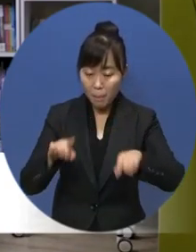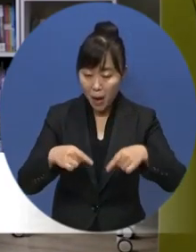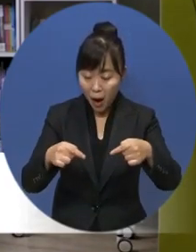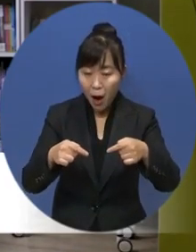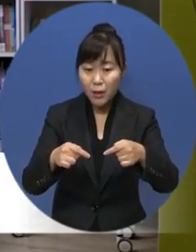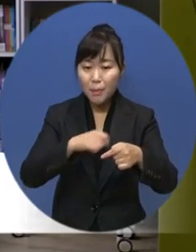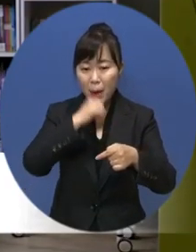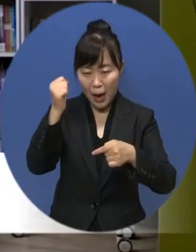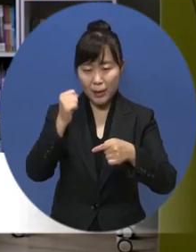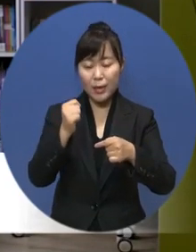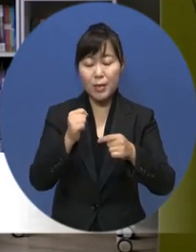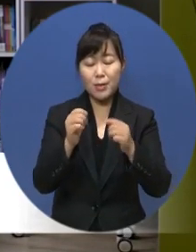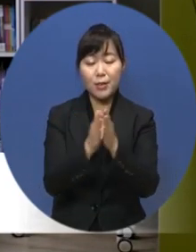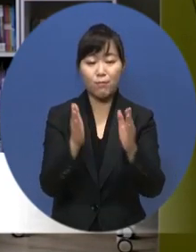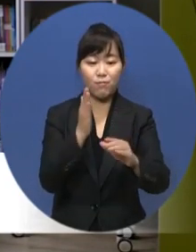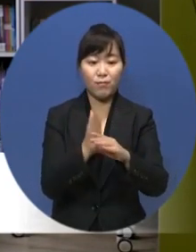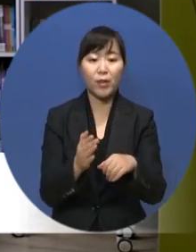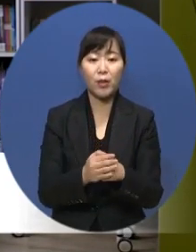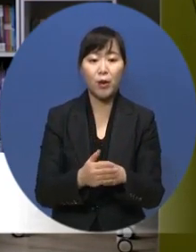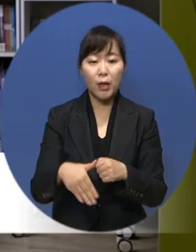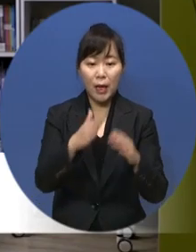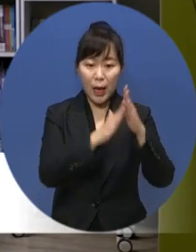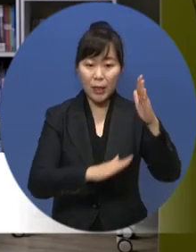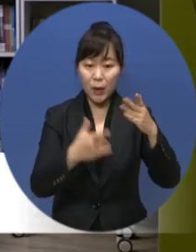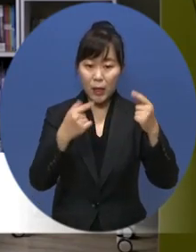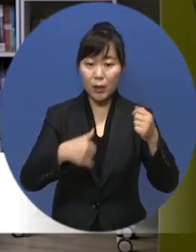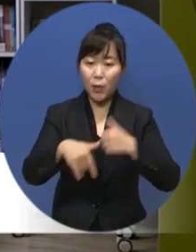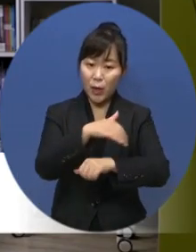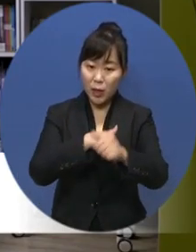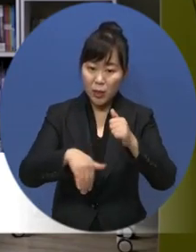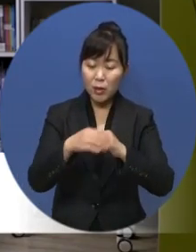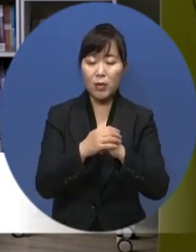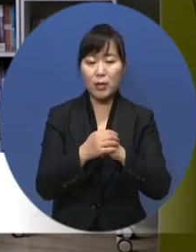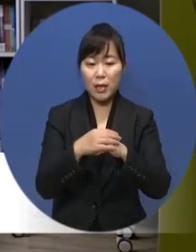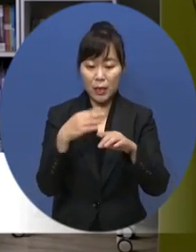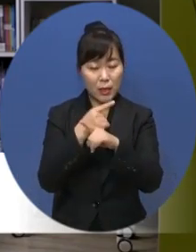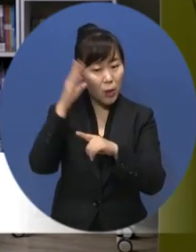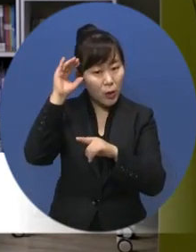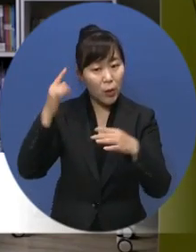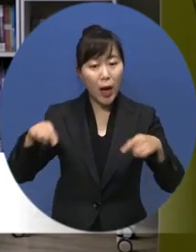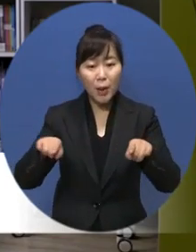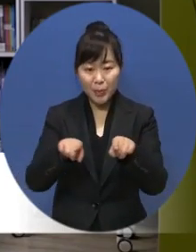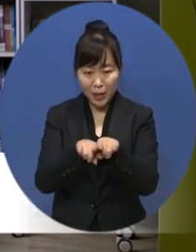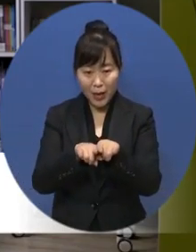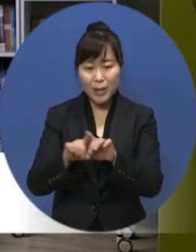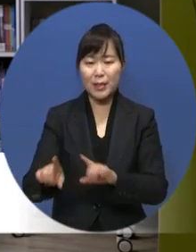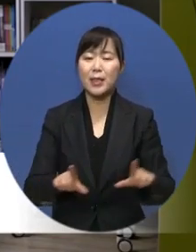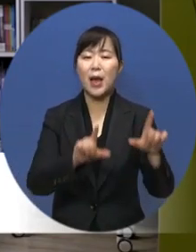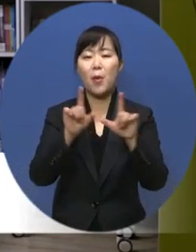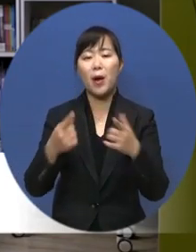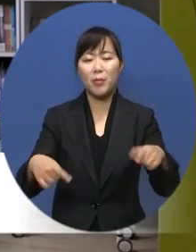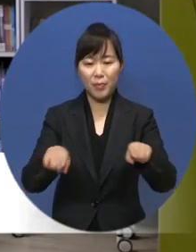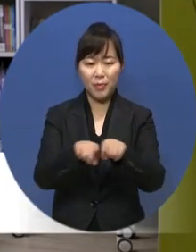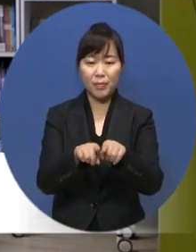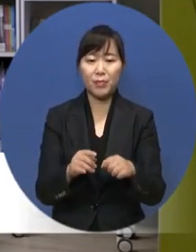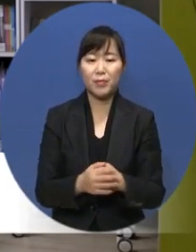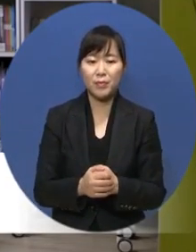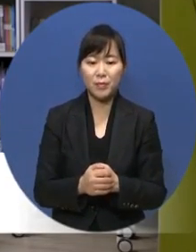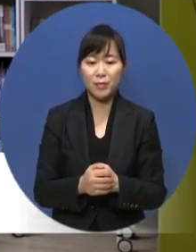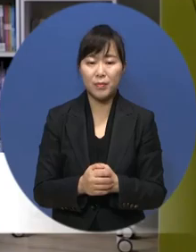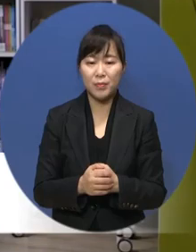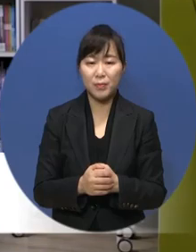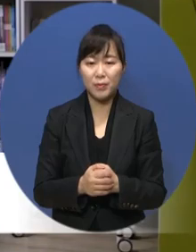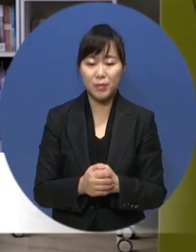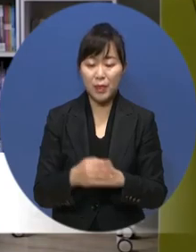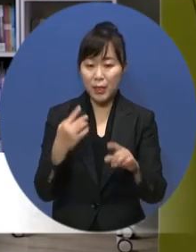진행하고 있습니다. 저희 시설은 가정과 같은 환경에서 치료견과 함께 생활을 하고 있습니다.